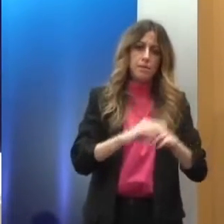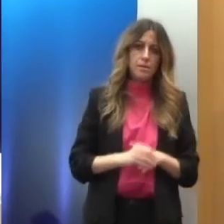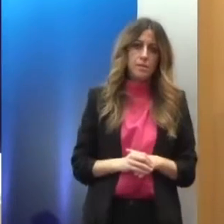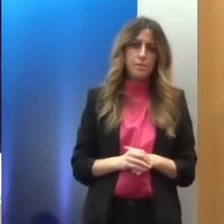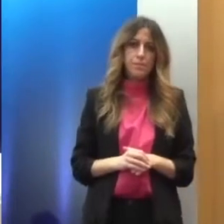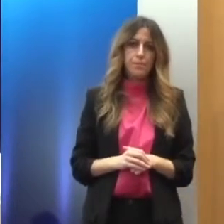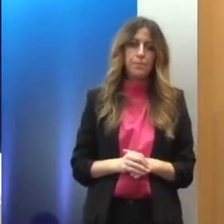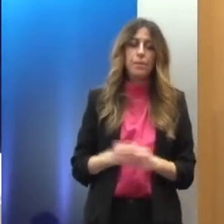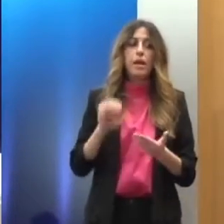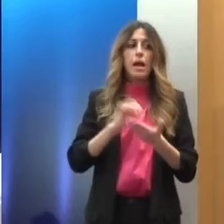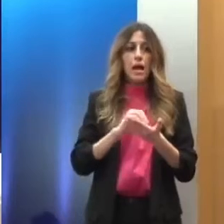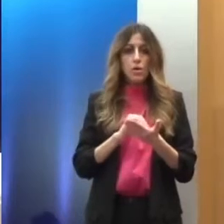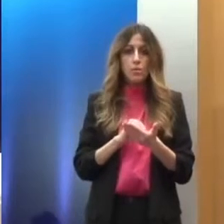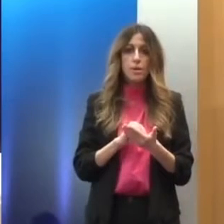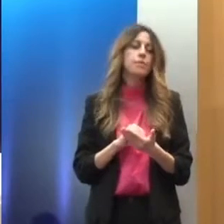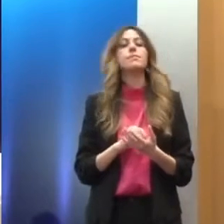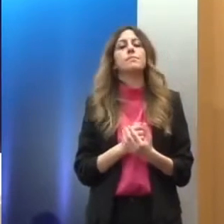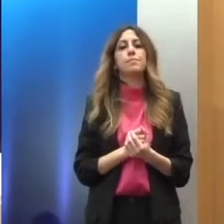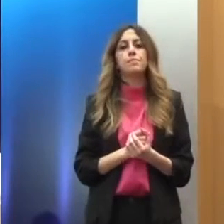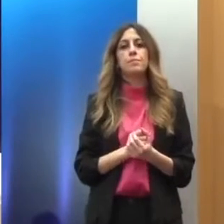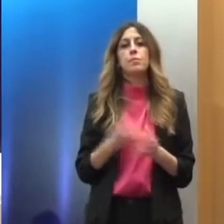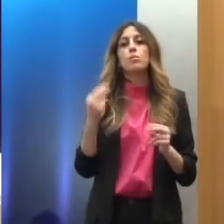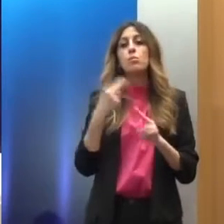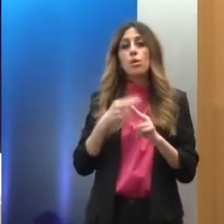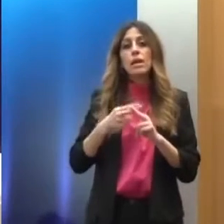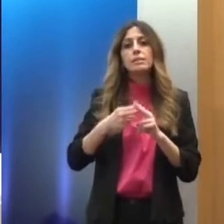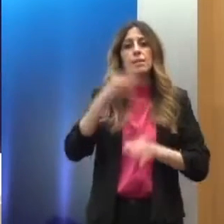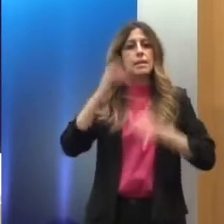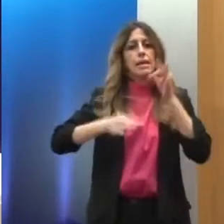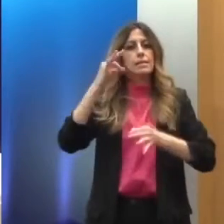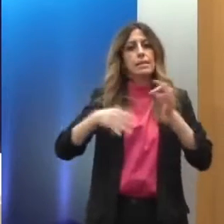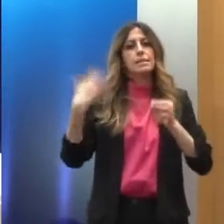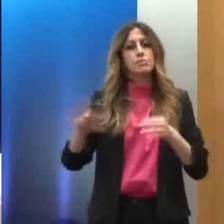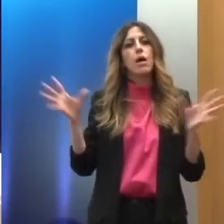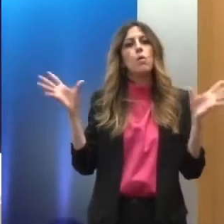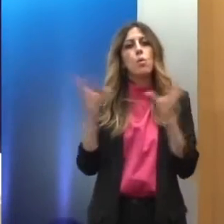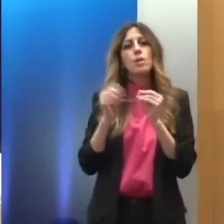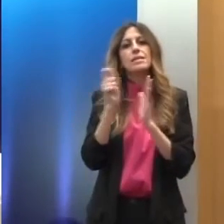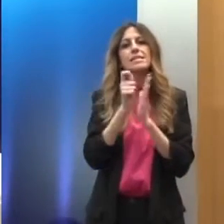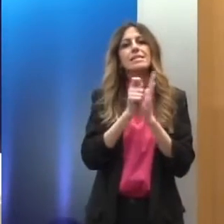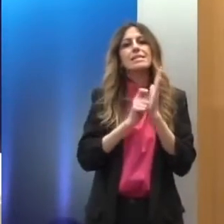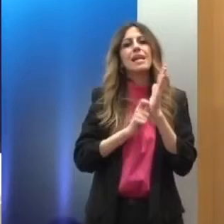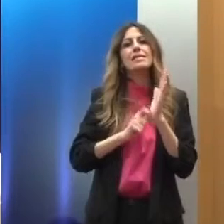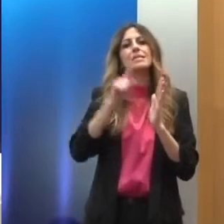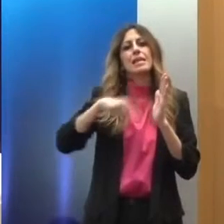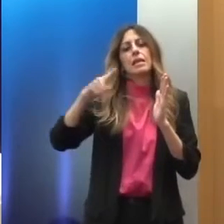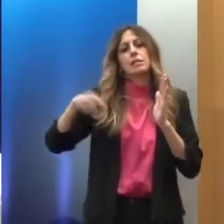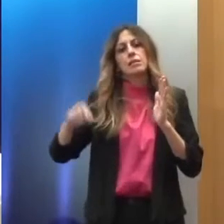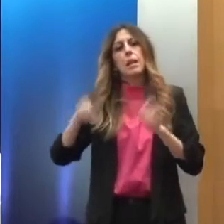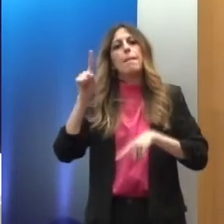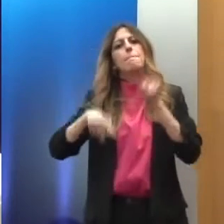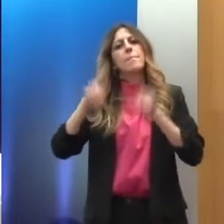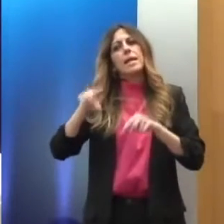Επίσης, πολύ σημαντικές συζητήσεις αφορούν τα στατιστικά. Έχεις χώρες οι οποίες λένε,